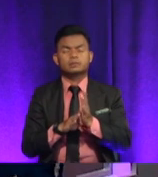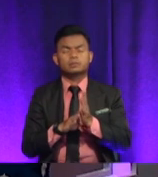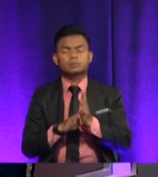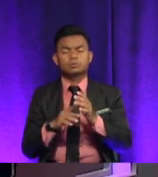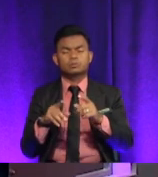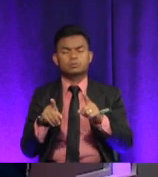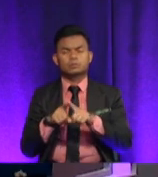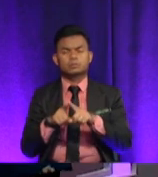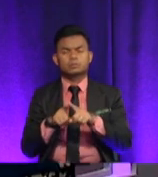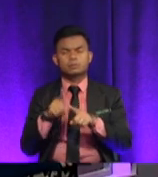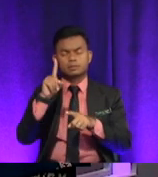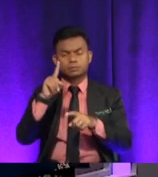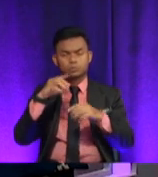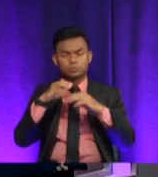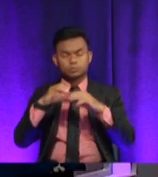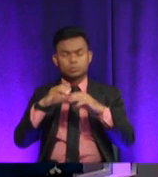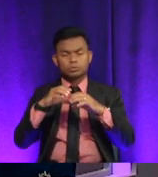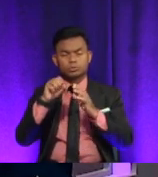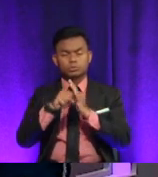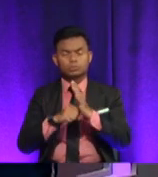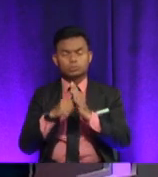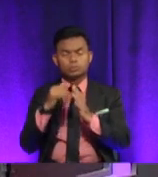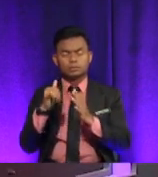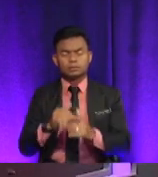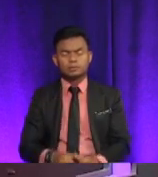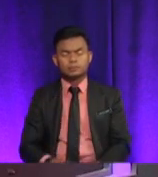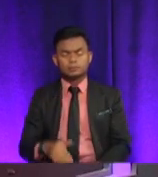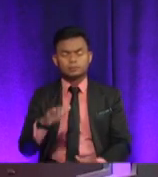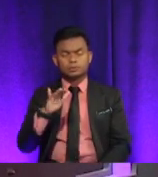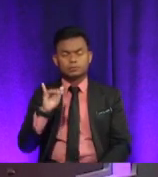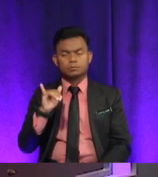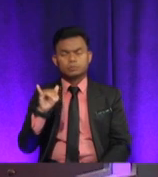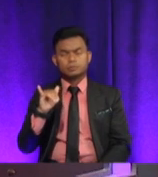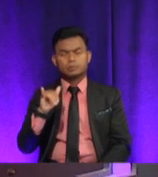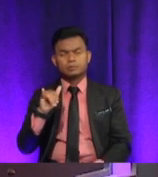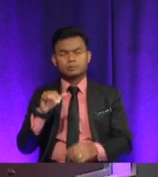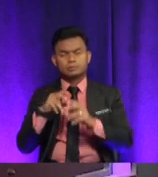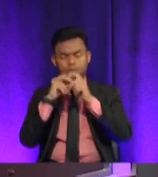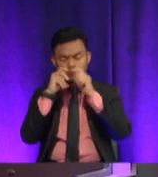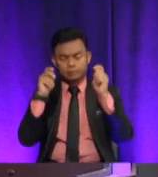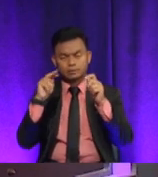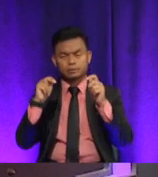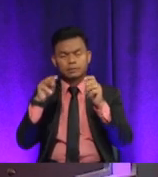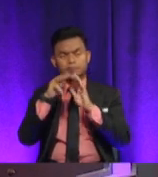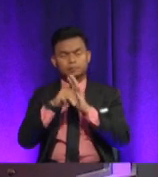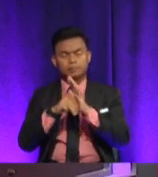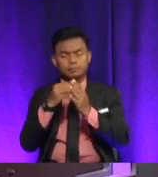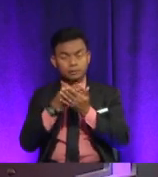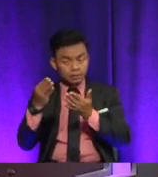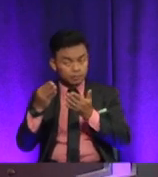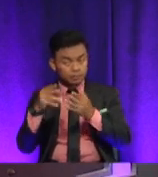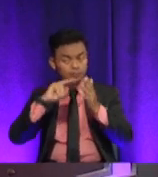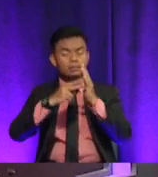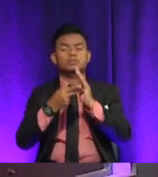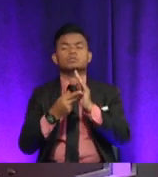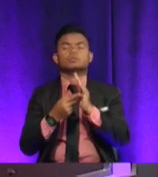contoh soal dan yang mana soal lain ini meminta murid-murid menyatakan atau memberikan maksud maksud